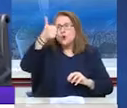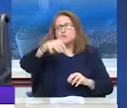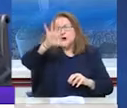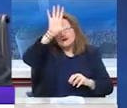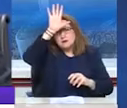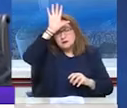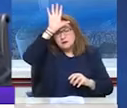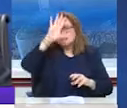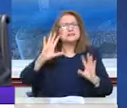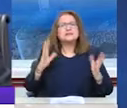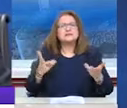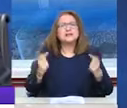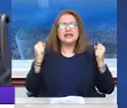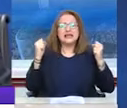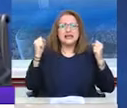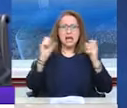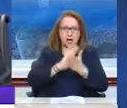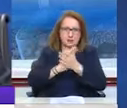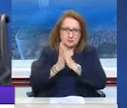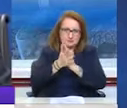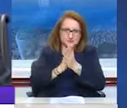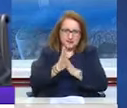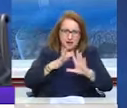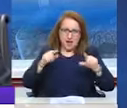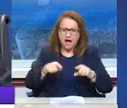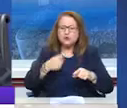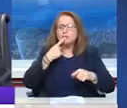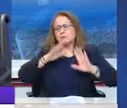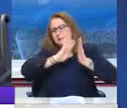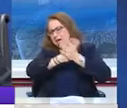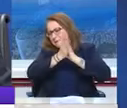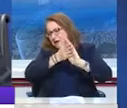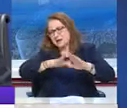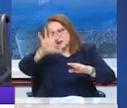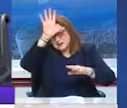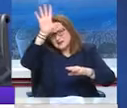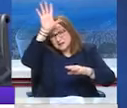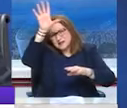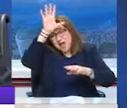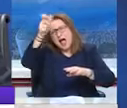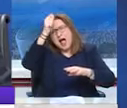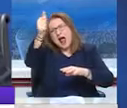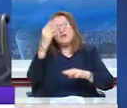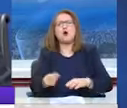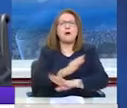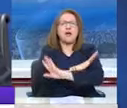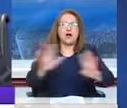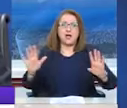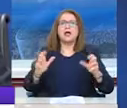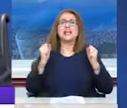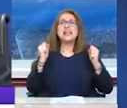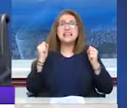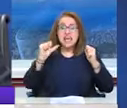η κύρια μάχη και αυτή η οποία δεν τίθεται καθόλου σε διαπραγμάτευση, θα μπορέσουμε με το σχέδιο που έχουμε και τα εργαλεία